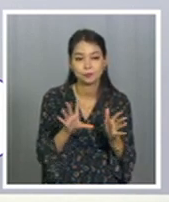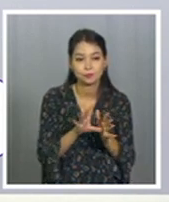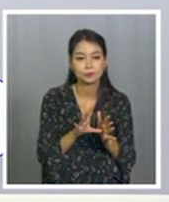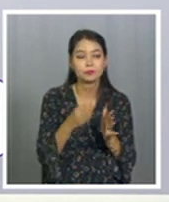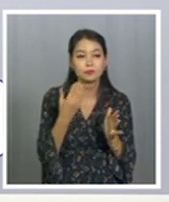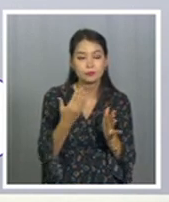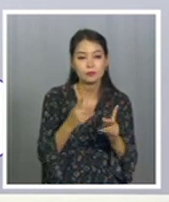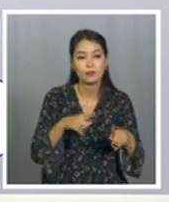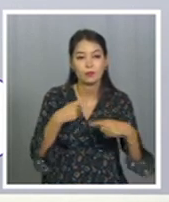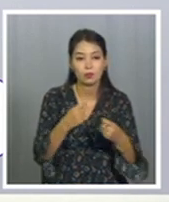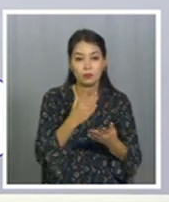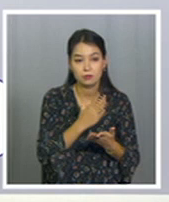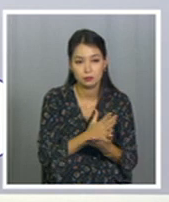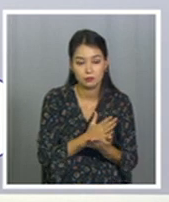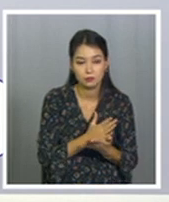тең болады.